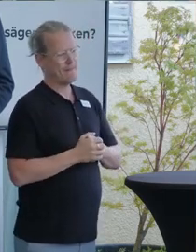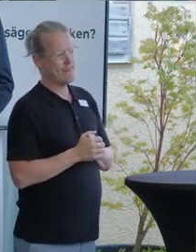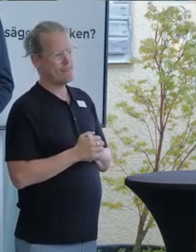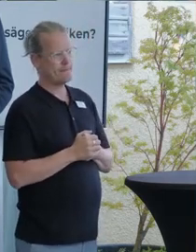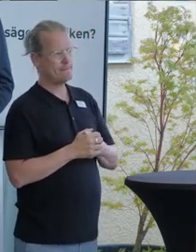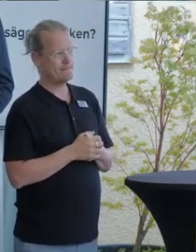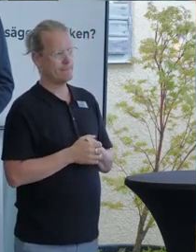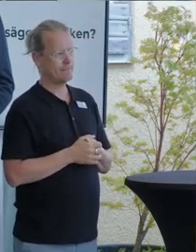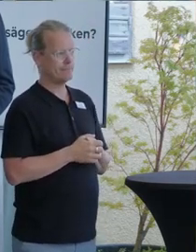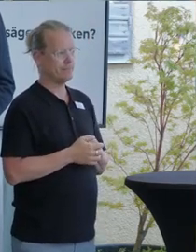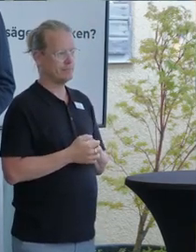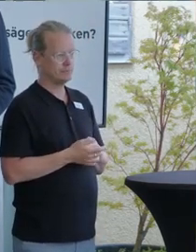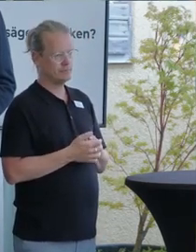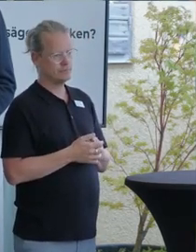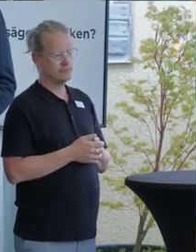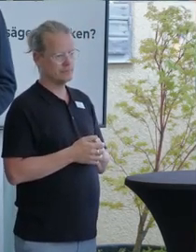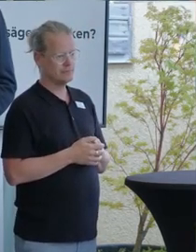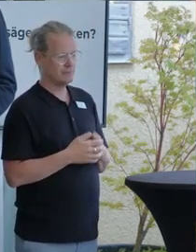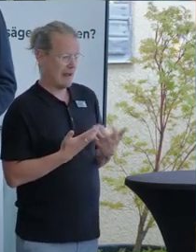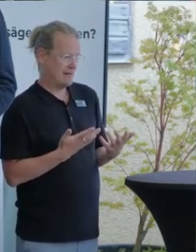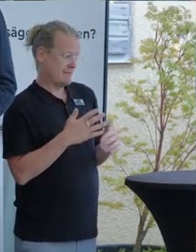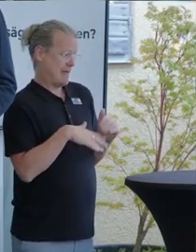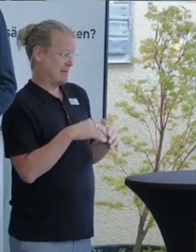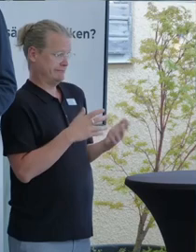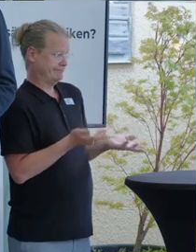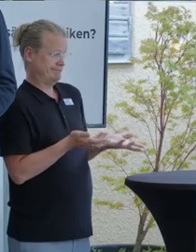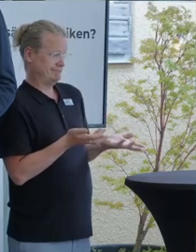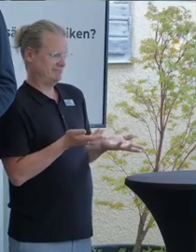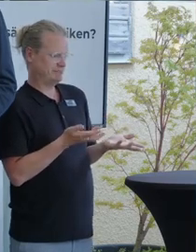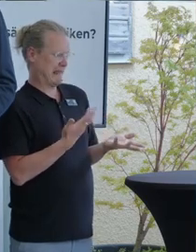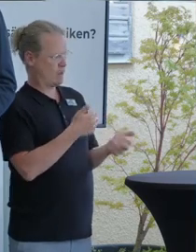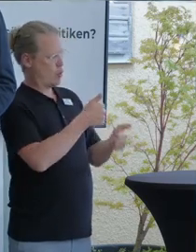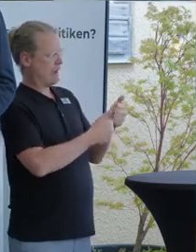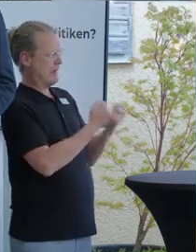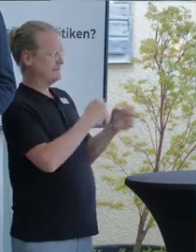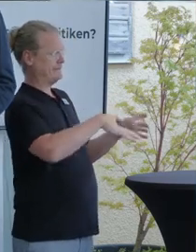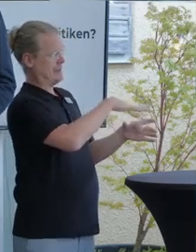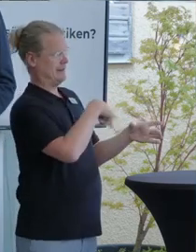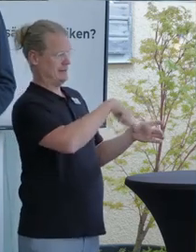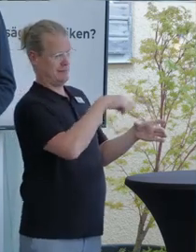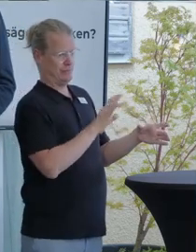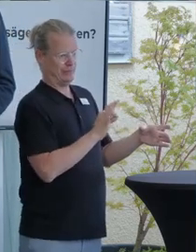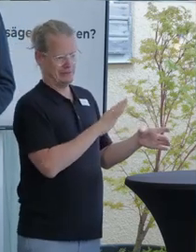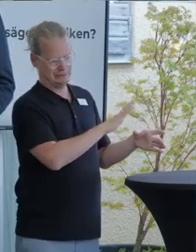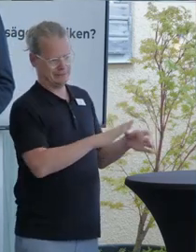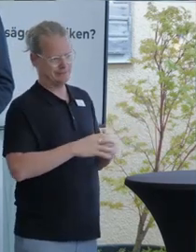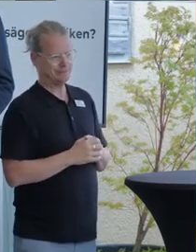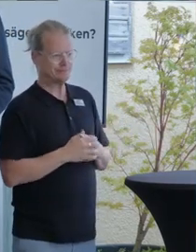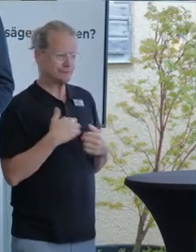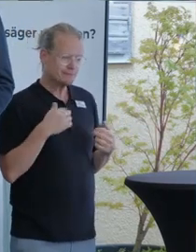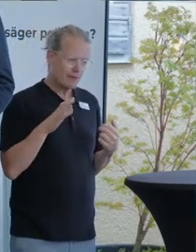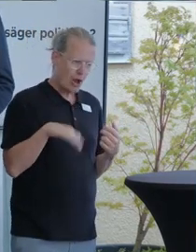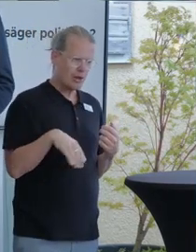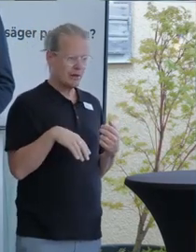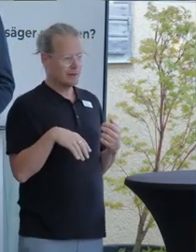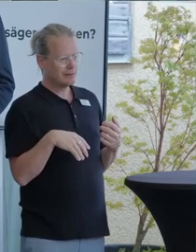fördelar. För att det är ju vår konkurrenskraft. Så vi ser att det har gjort ett jättebra arbete i det. Vi har ju